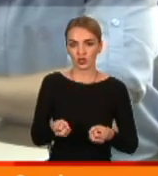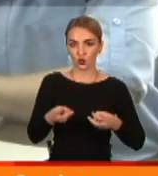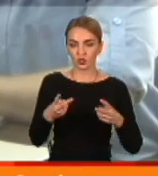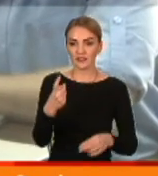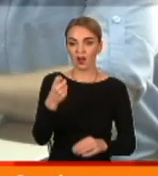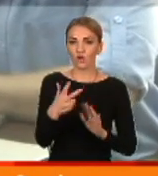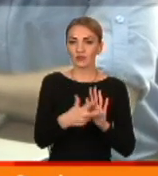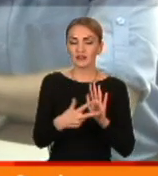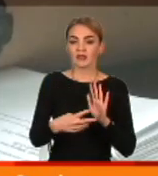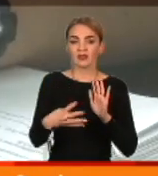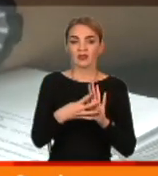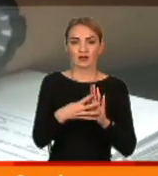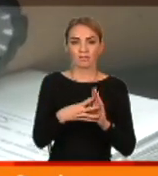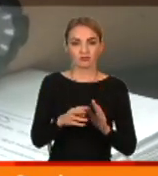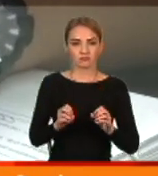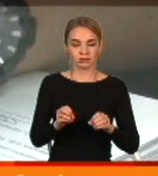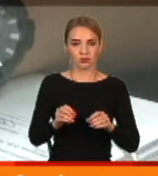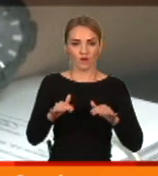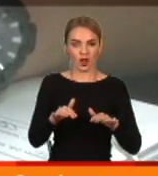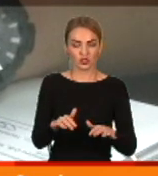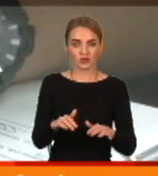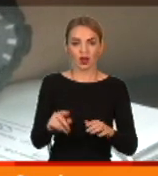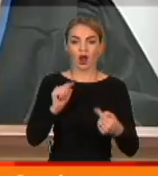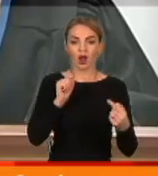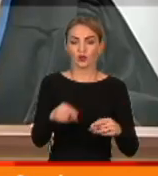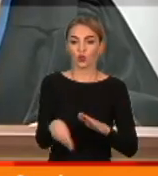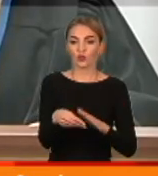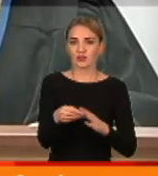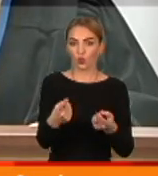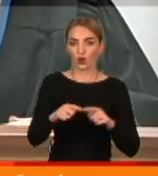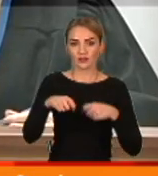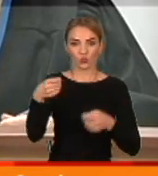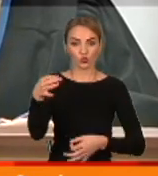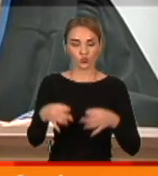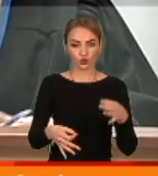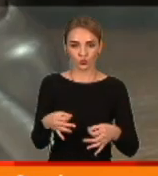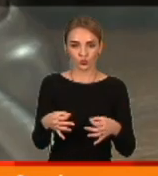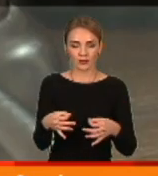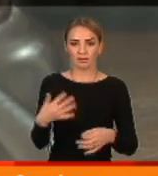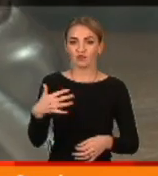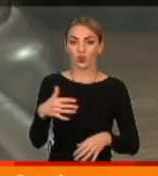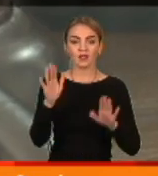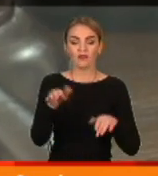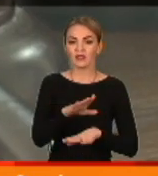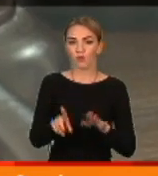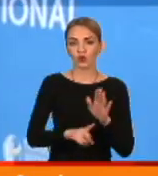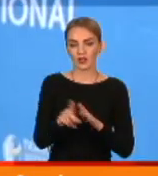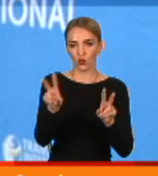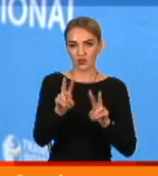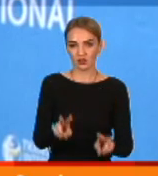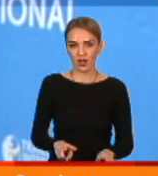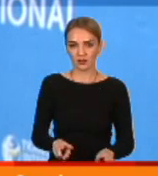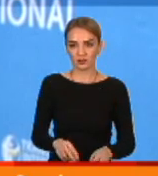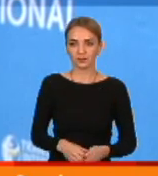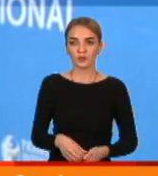Зі 189 проваджень, що антикорупційні органи передали до суду, Півсотні навіть не почали розглядати.